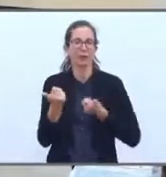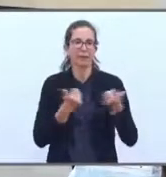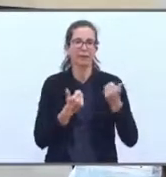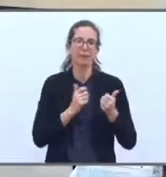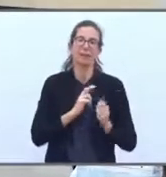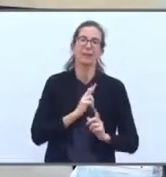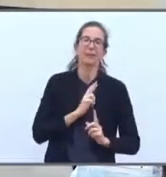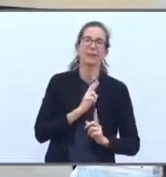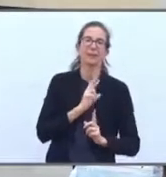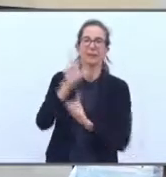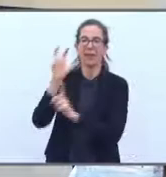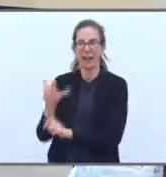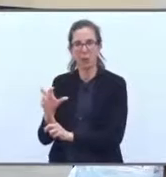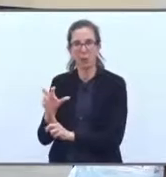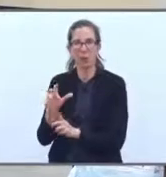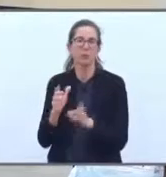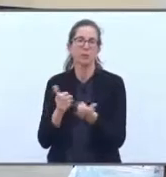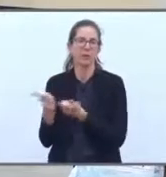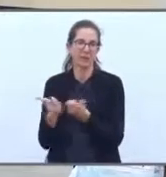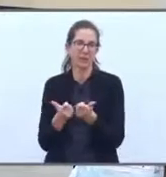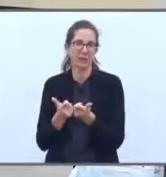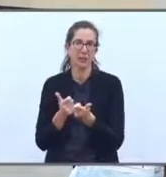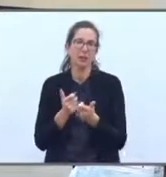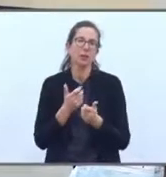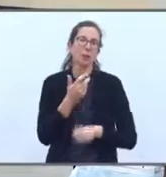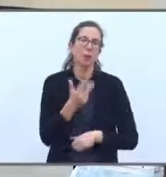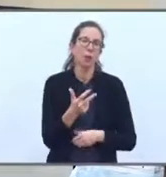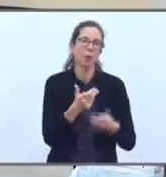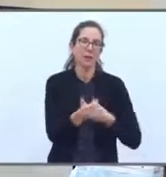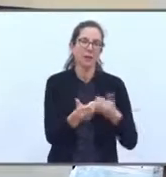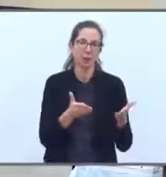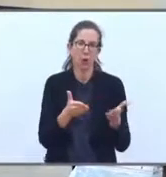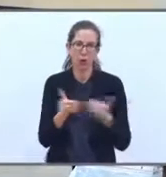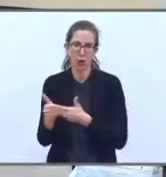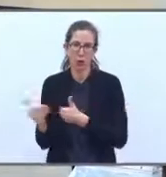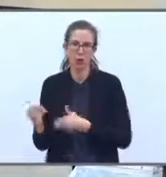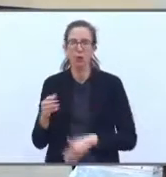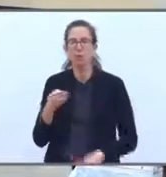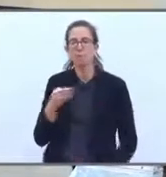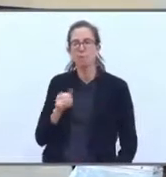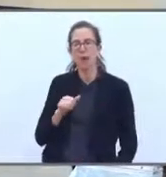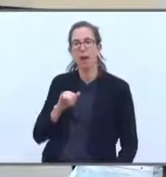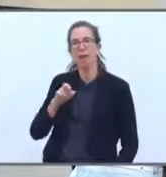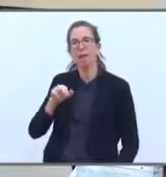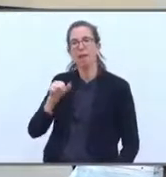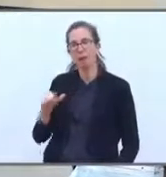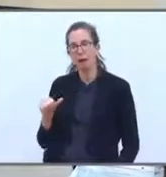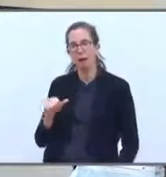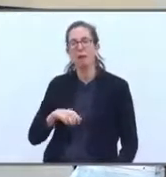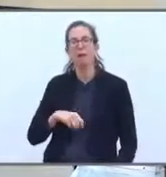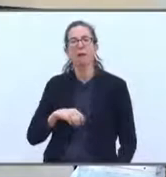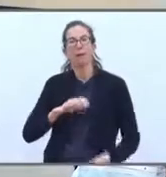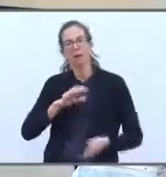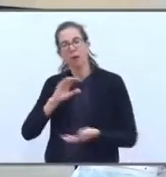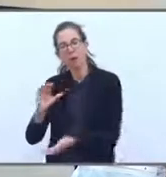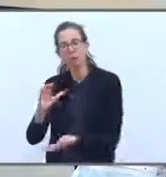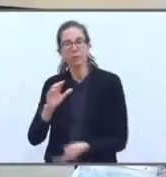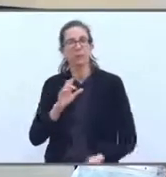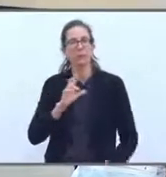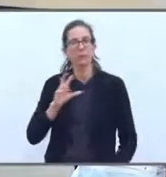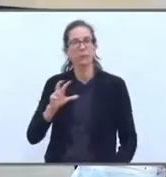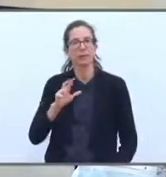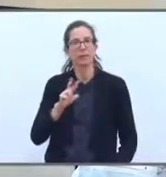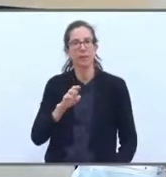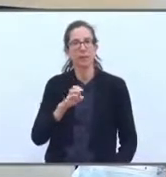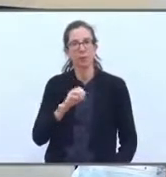Un secteur central qui donne sur Maera, qui est délégué à Veolia Eau, Maera qui est délégué à Veolia Eau, et le secteur est